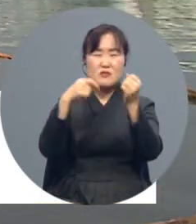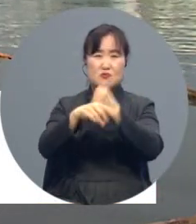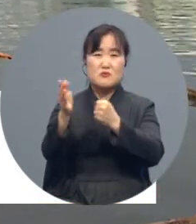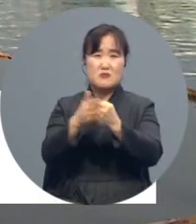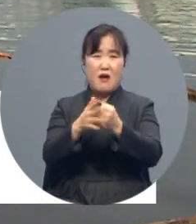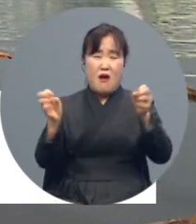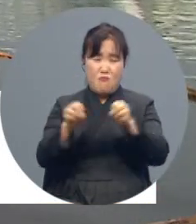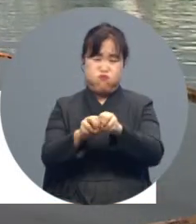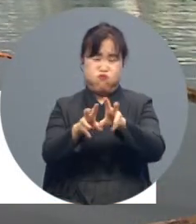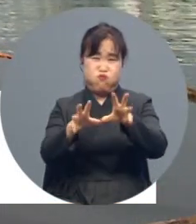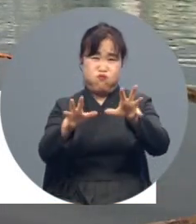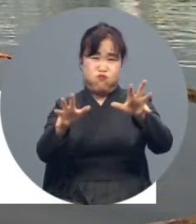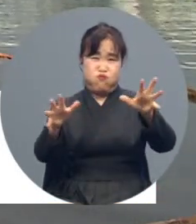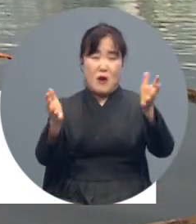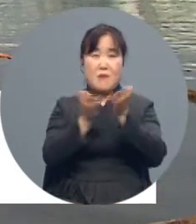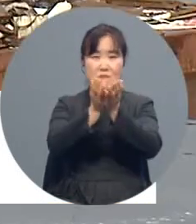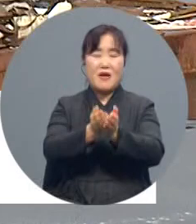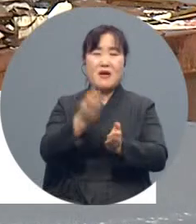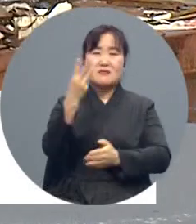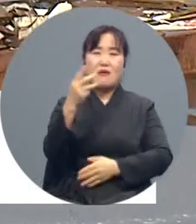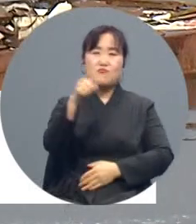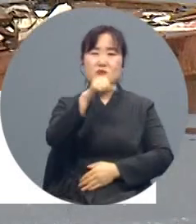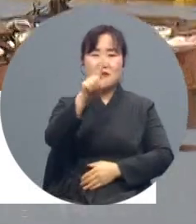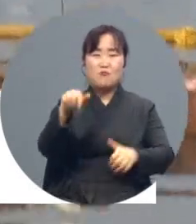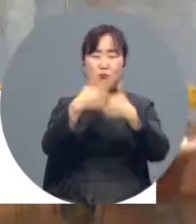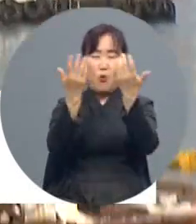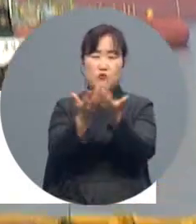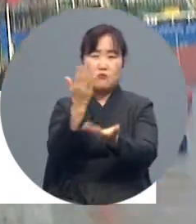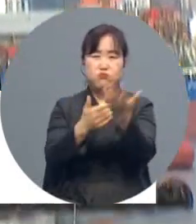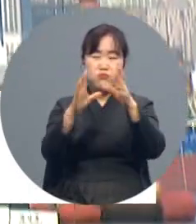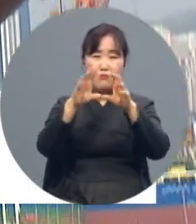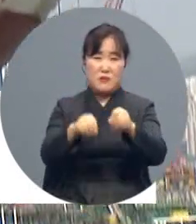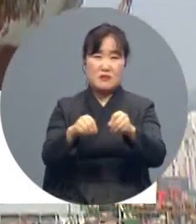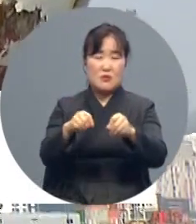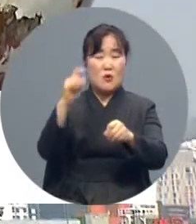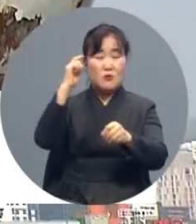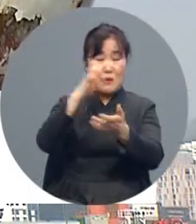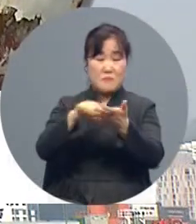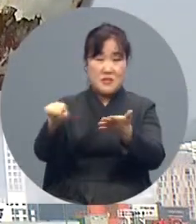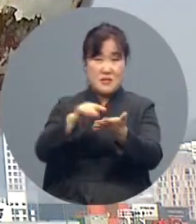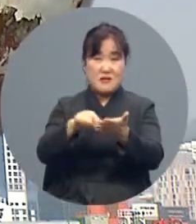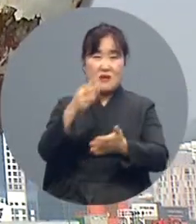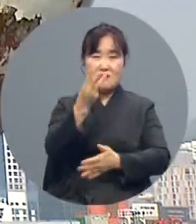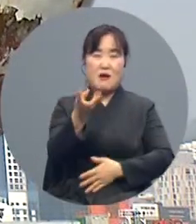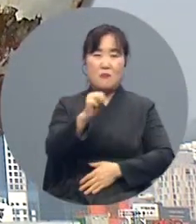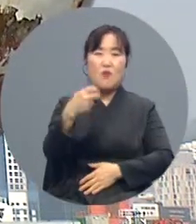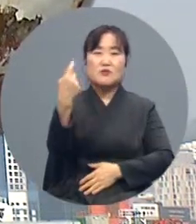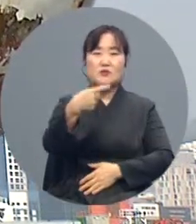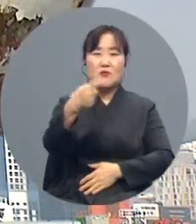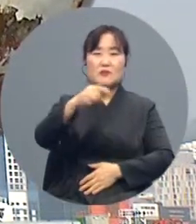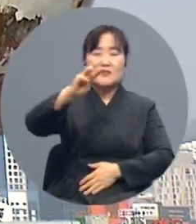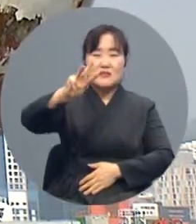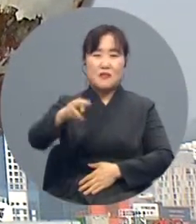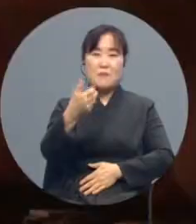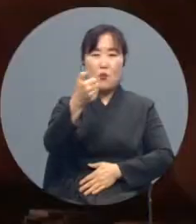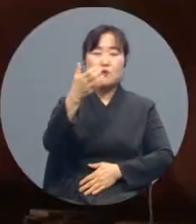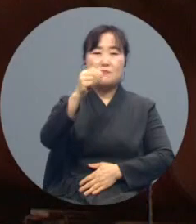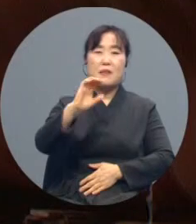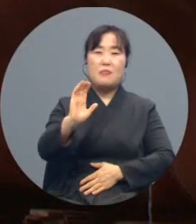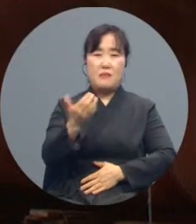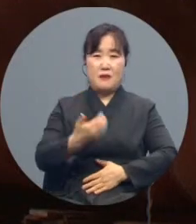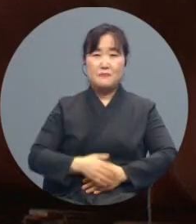불은 삽시간에 번져 선박 3분의 1이 모두 탔고 추산된 피해 금액은 3억 1,350만 원에